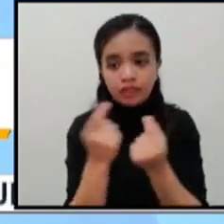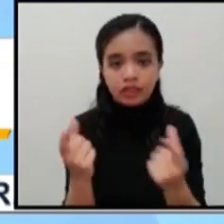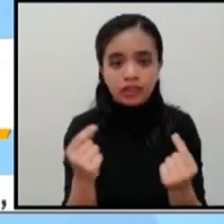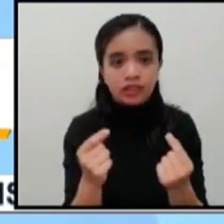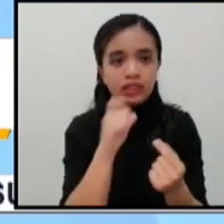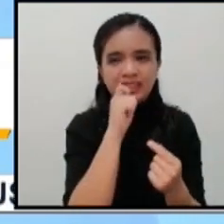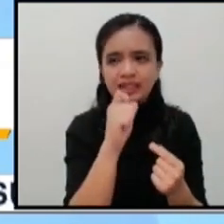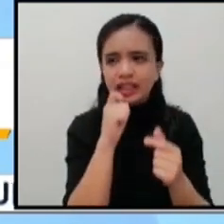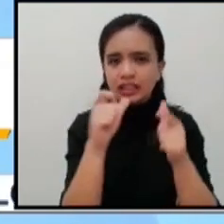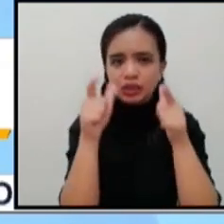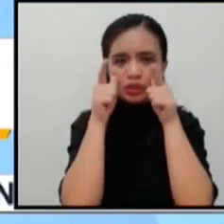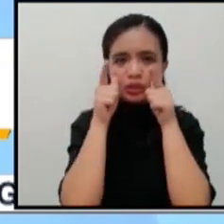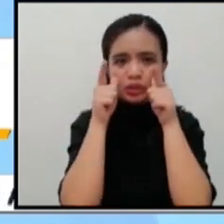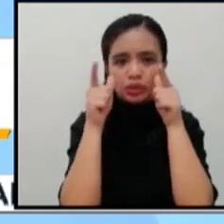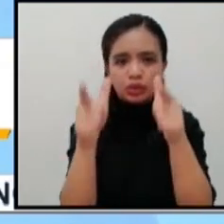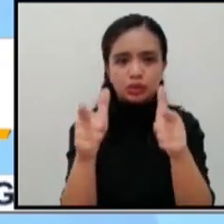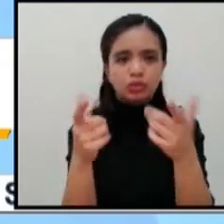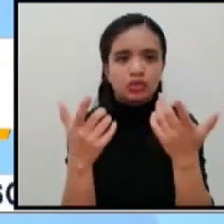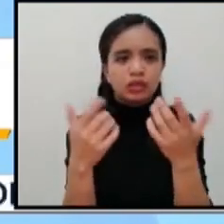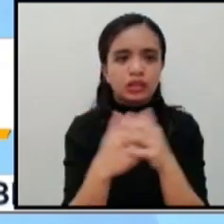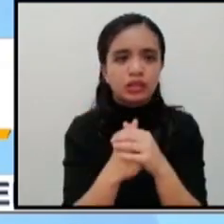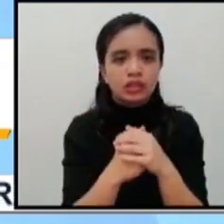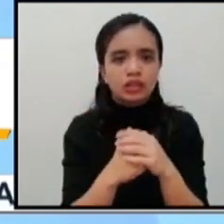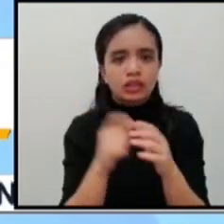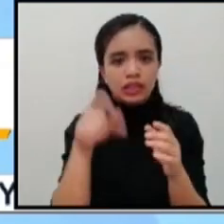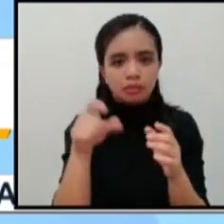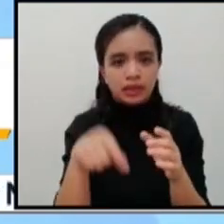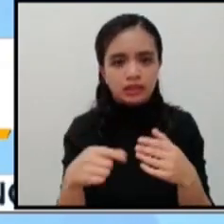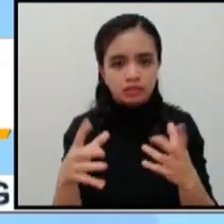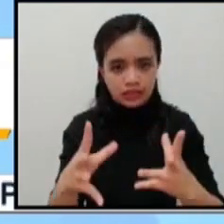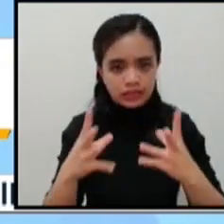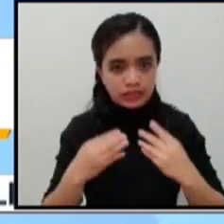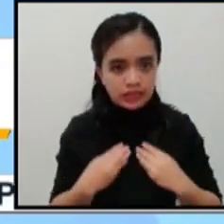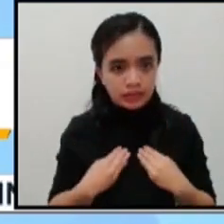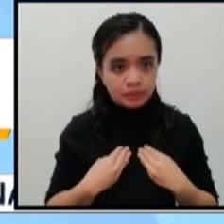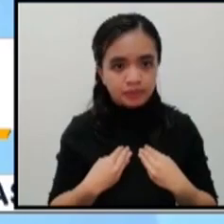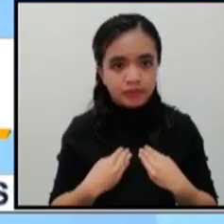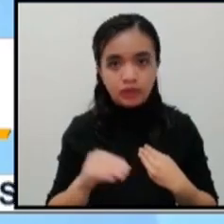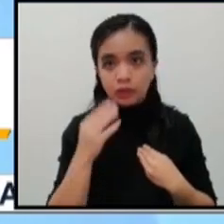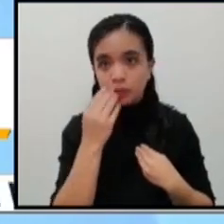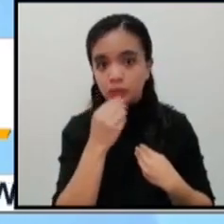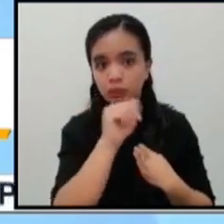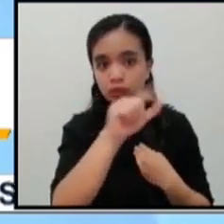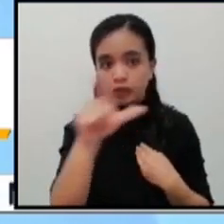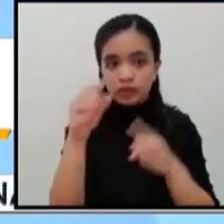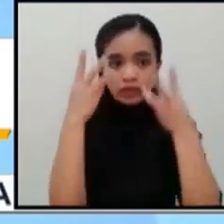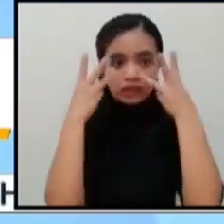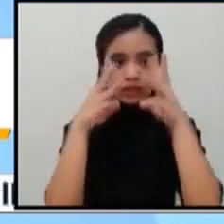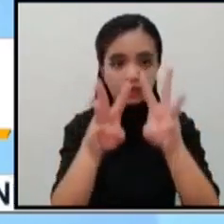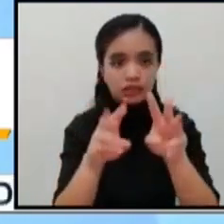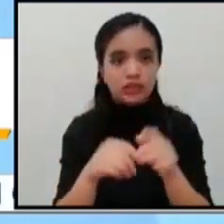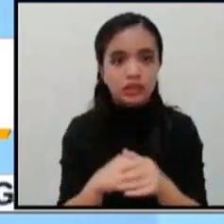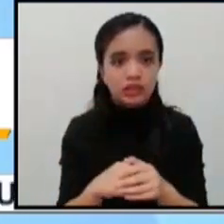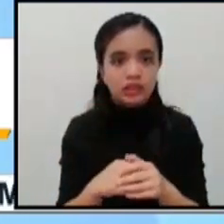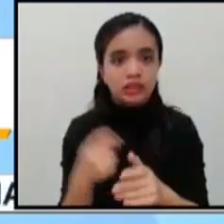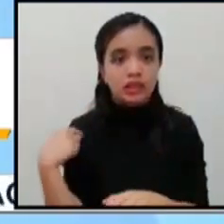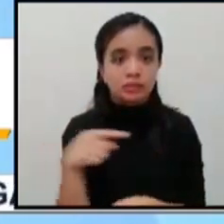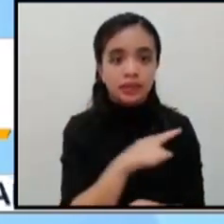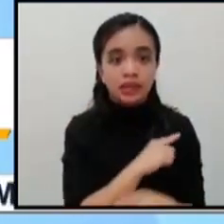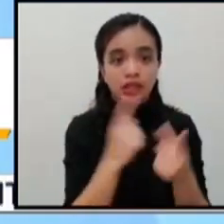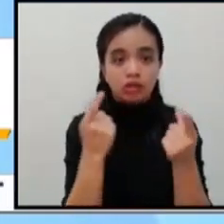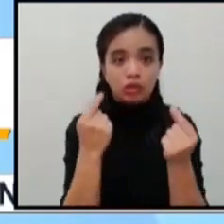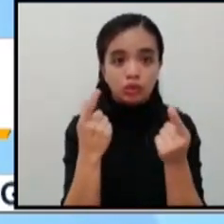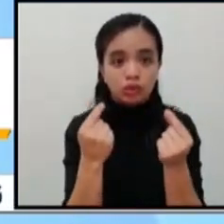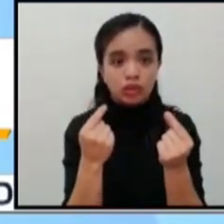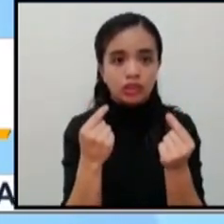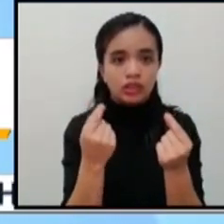mga manonood. So, kailangan niyang maging acceptable sa mata ng manonood. Kaya nag-invest kami sa mga technology para maging